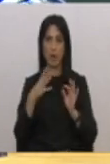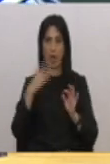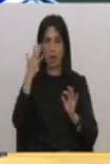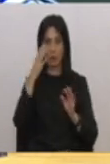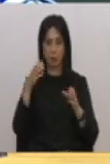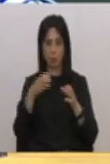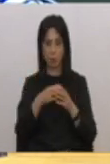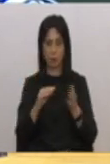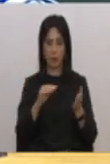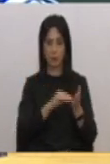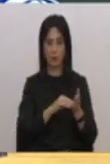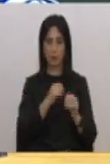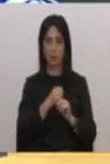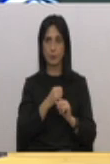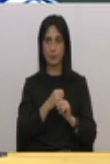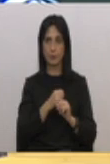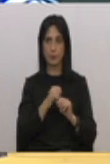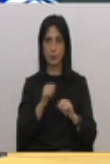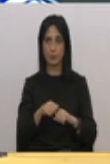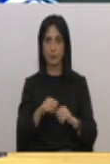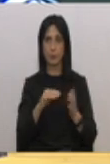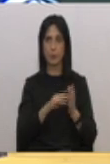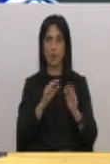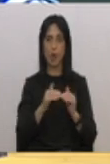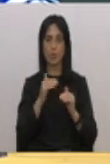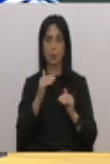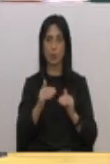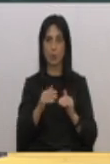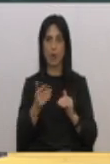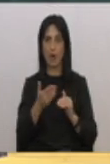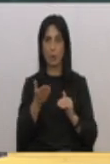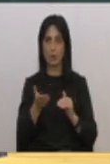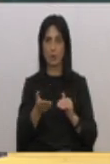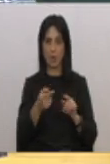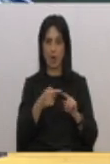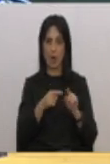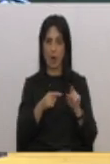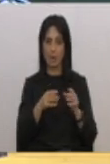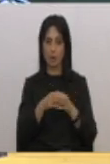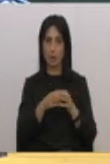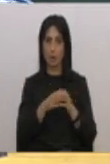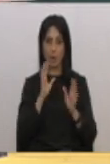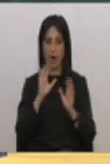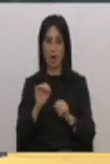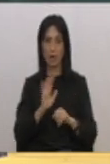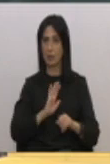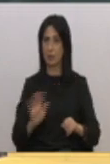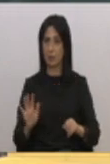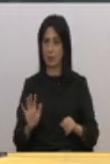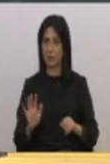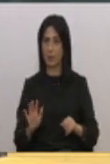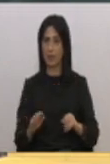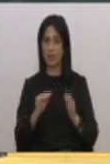ოცნების გუნდმა შეძლო და შეიტანა კონსტიტუციაში და რომელსაც ამ ჯგუფებმა მხარი არ დაუჭირეს. Და